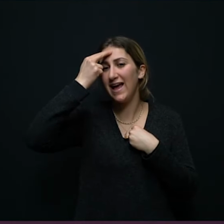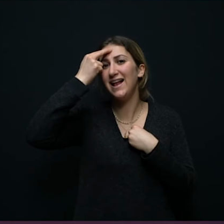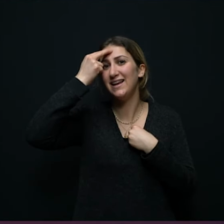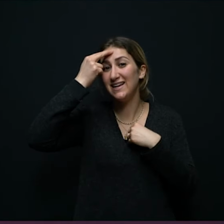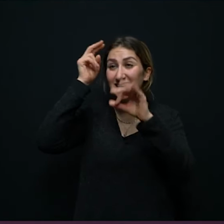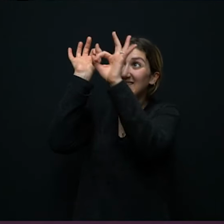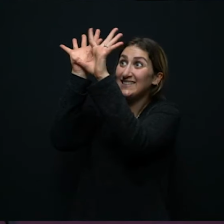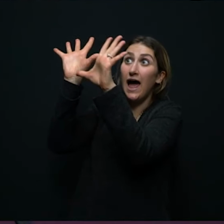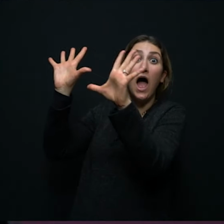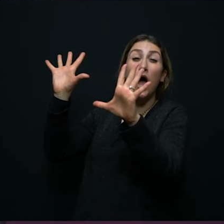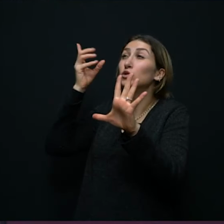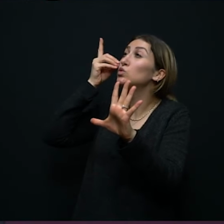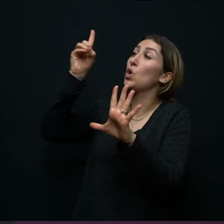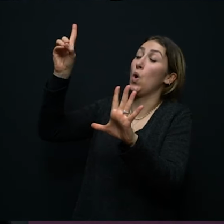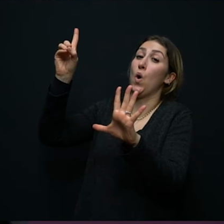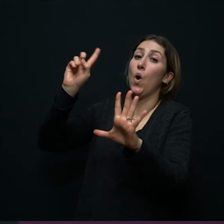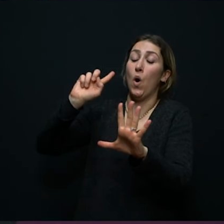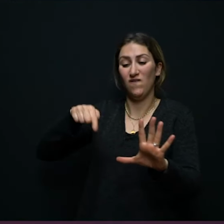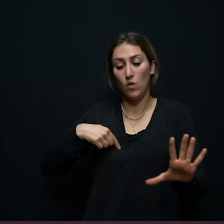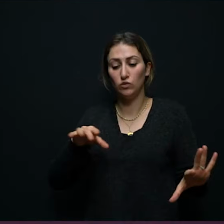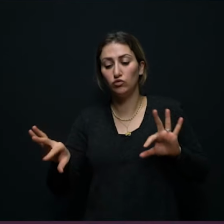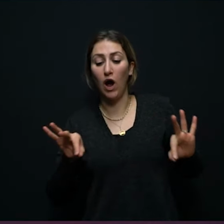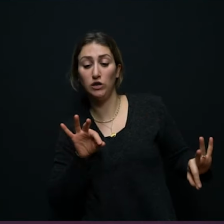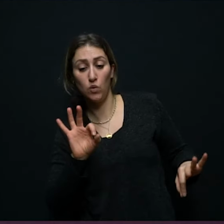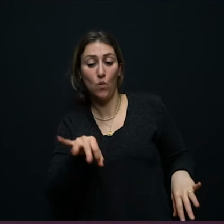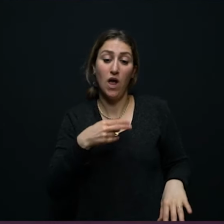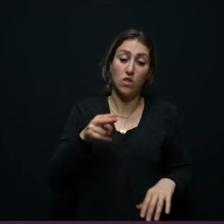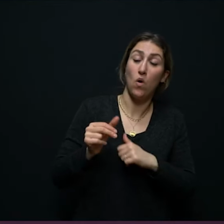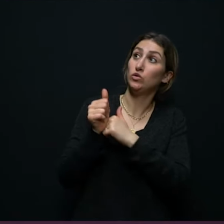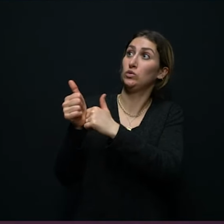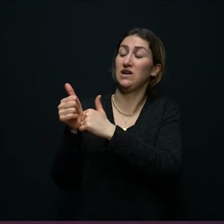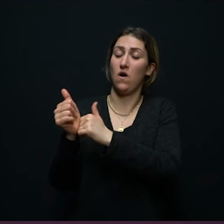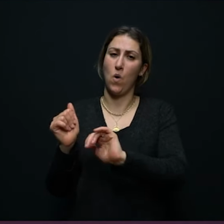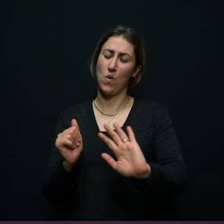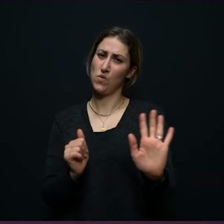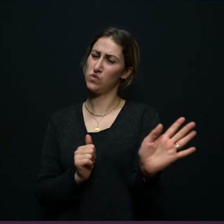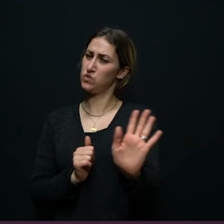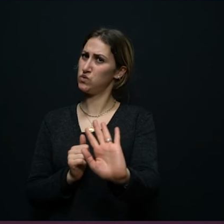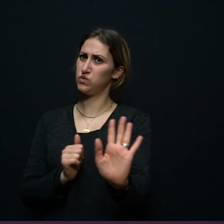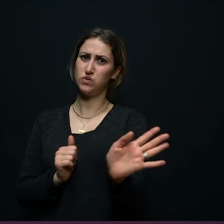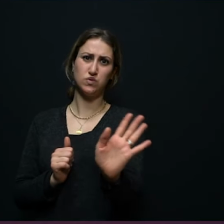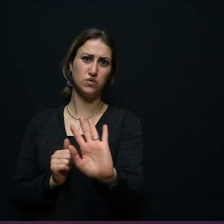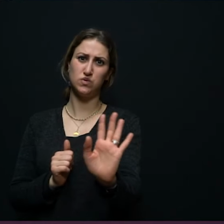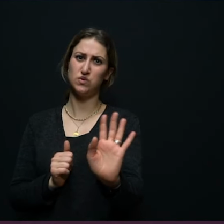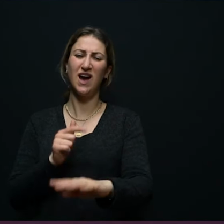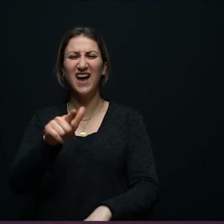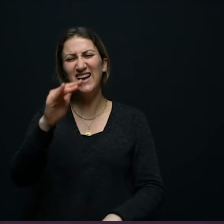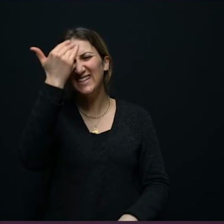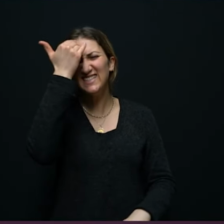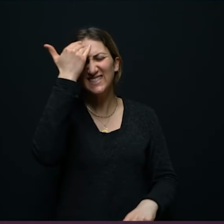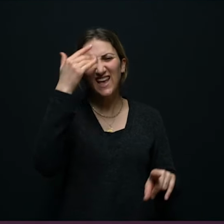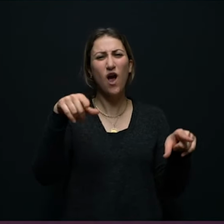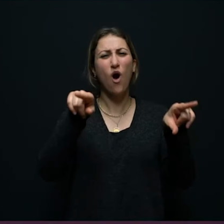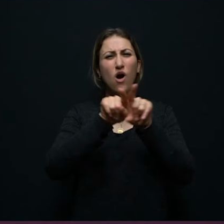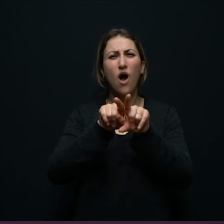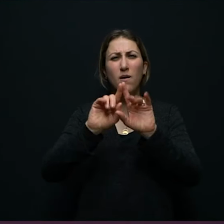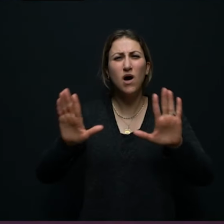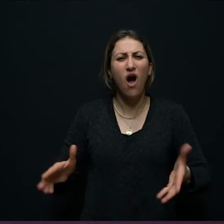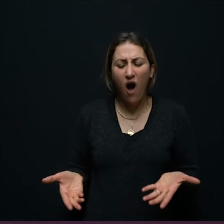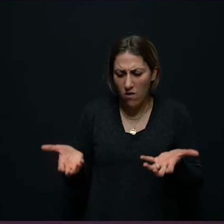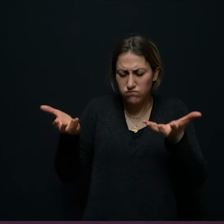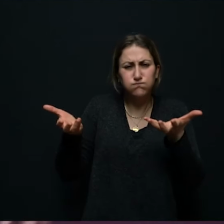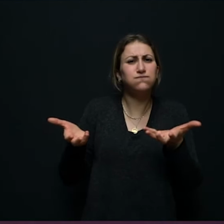lu l'histoire du déplacement de l'arche de l'alliance porté sur un chariot avec des boeufs et les deux fils du sacrificateur